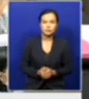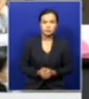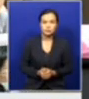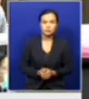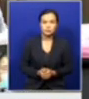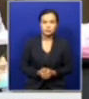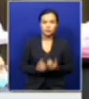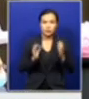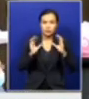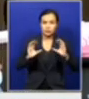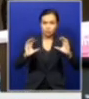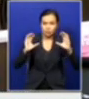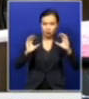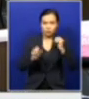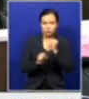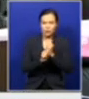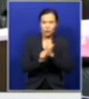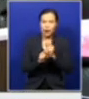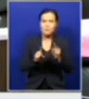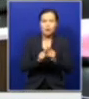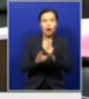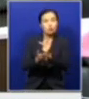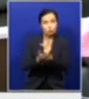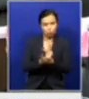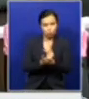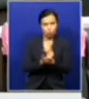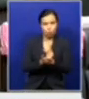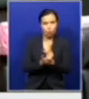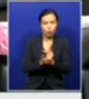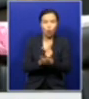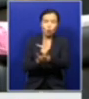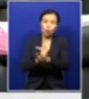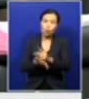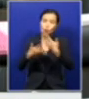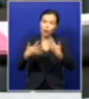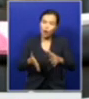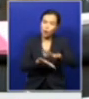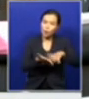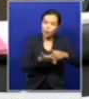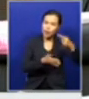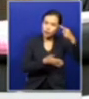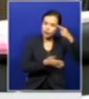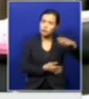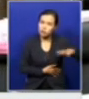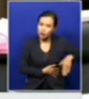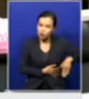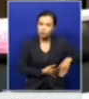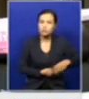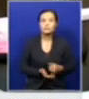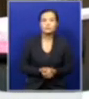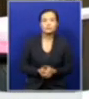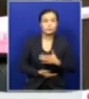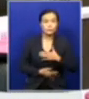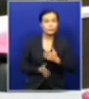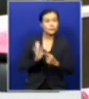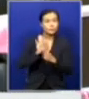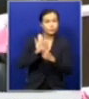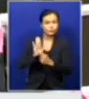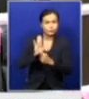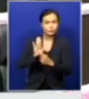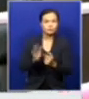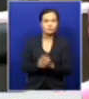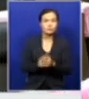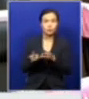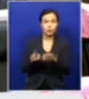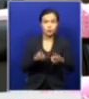รัฐบาลทำงานแบบกู้มาก่อนแล้วค่อยมาวางแผนคิดแผนงานตามทีหลังค่ะดิฉันขอยกตัวอย่างแนวท